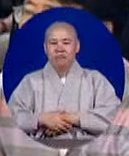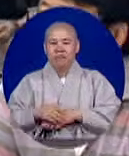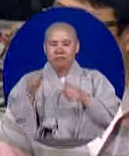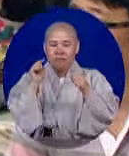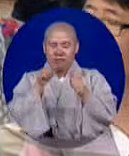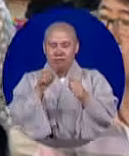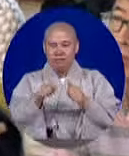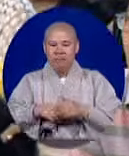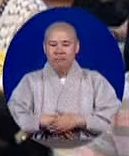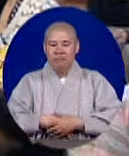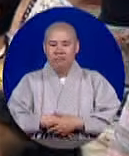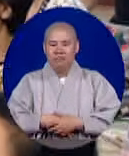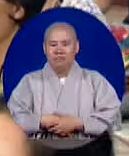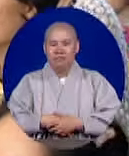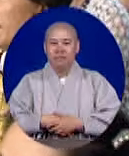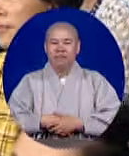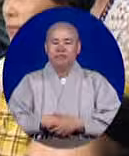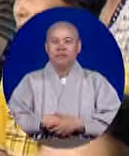그리고